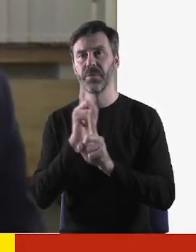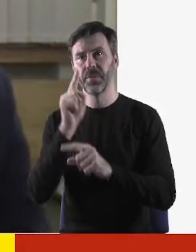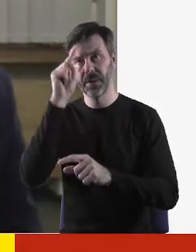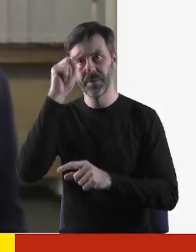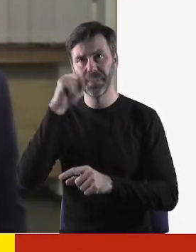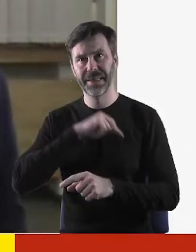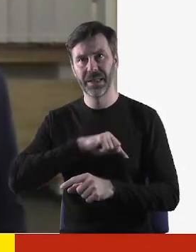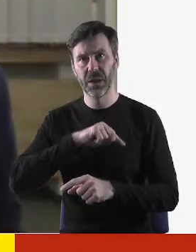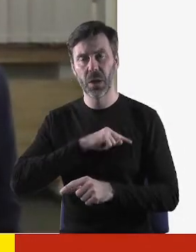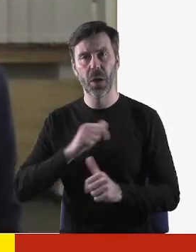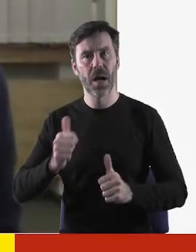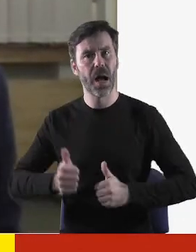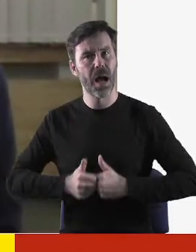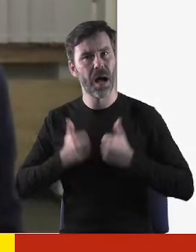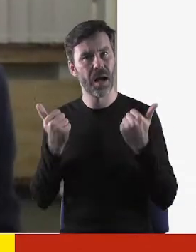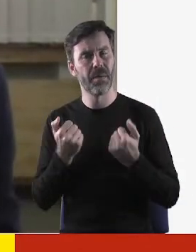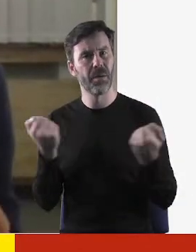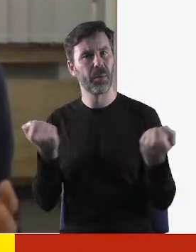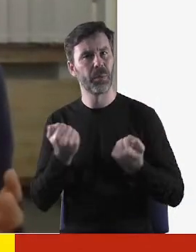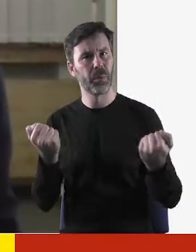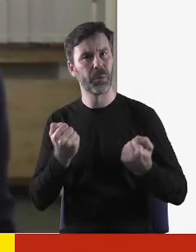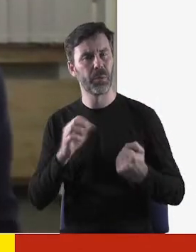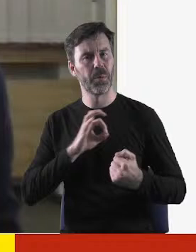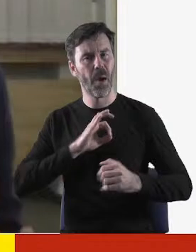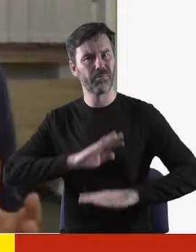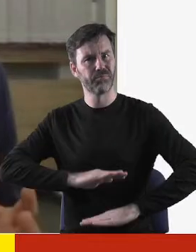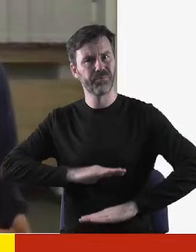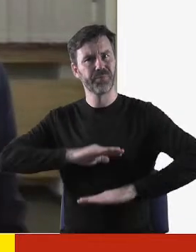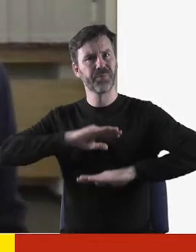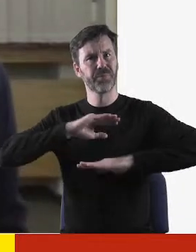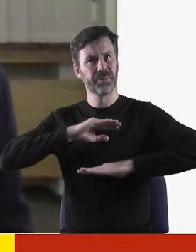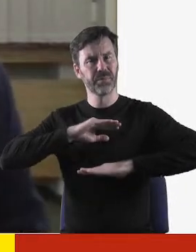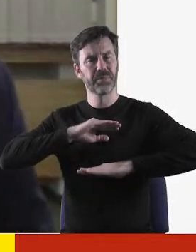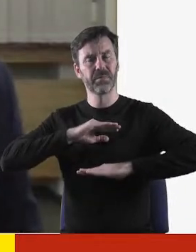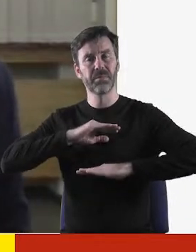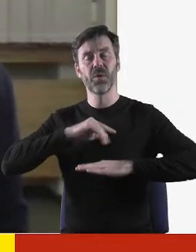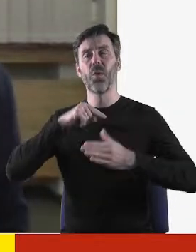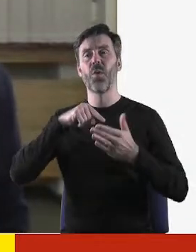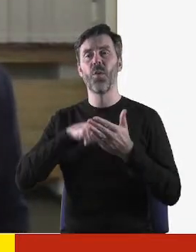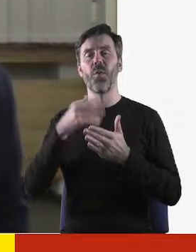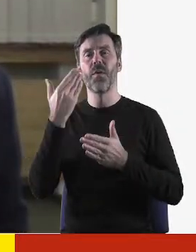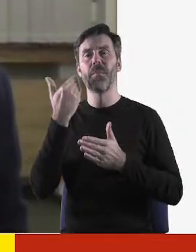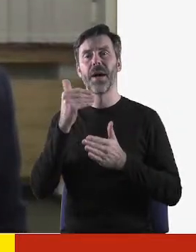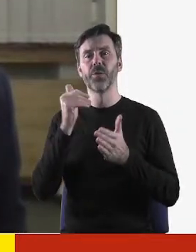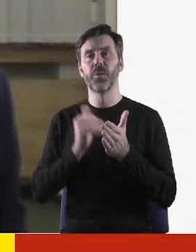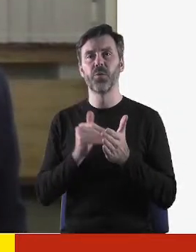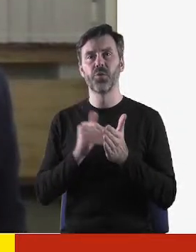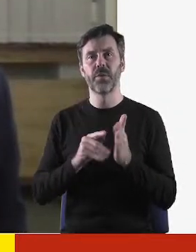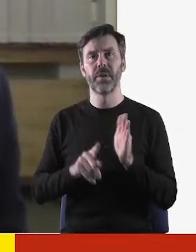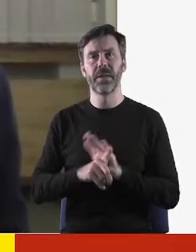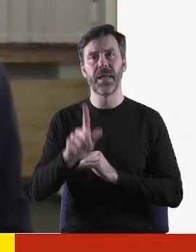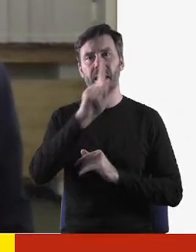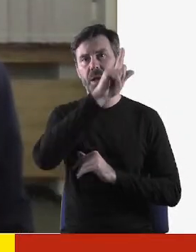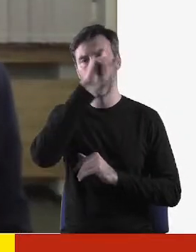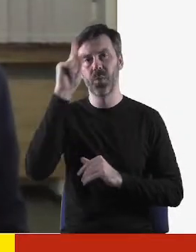po to, żeby wzmocnić własną kondycję psychiczną, co jest potrzebne wszystkim, a szczególnie tak ważnej